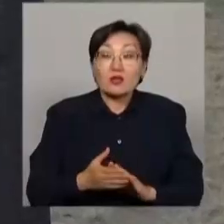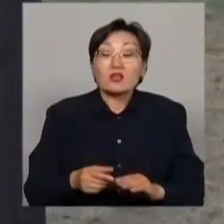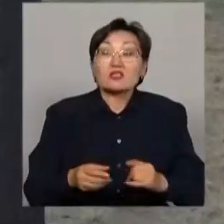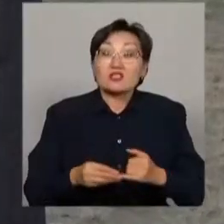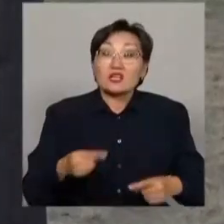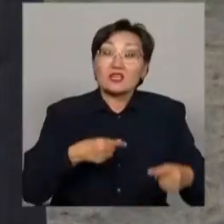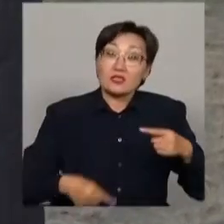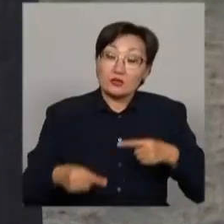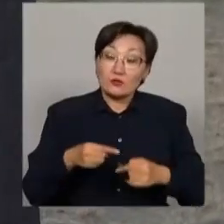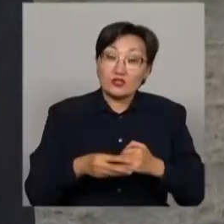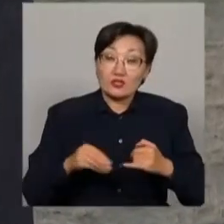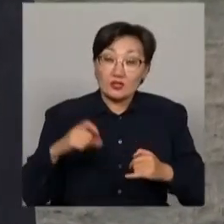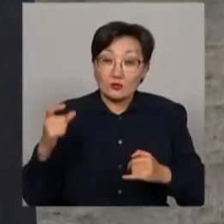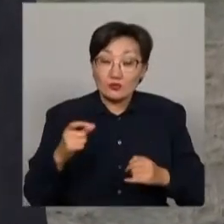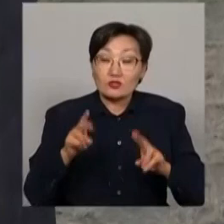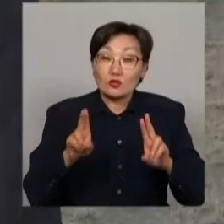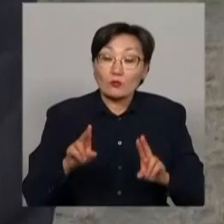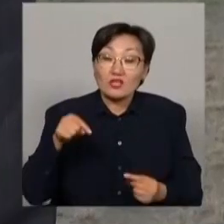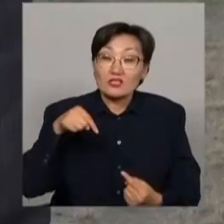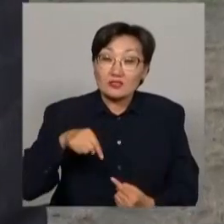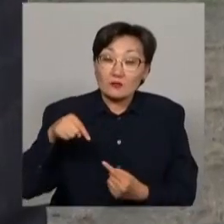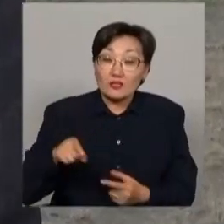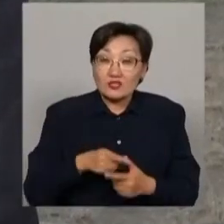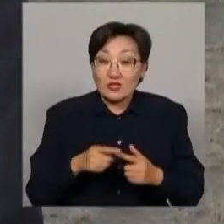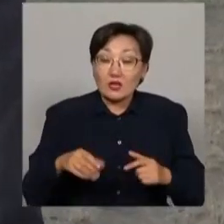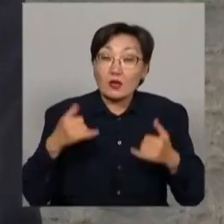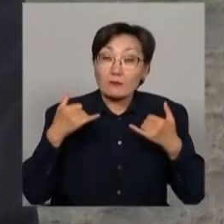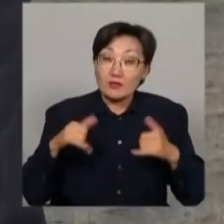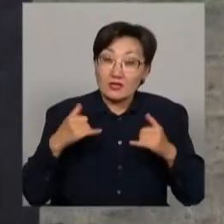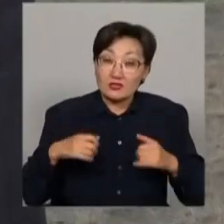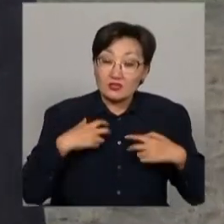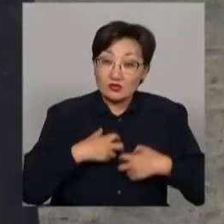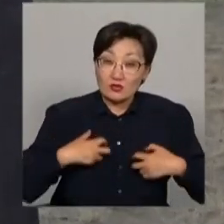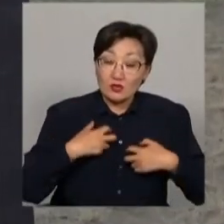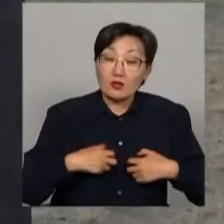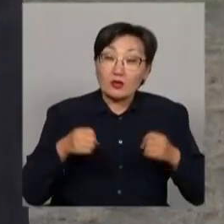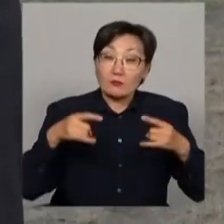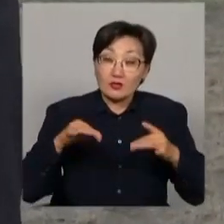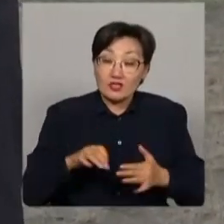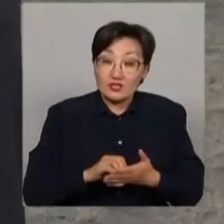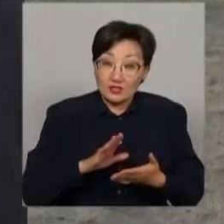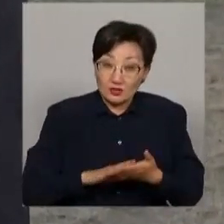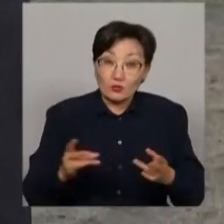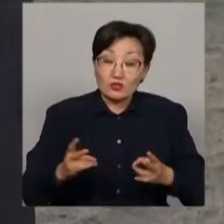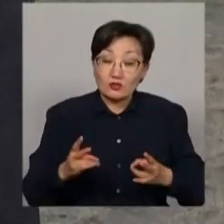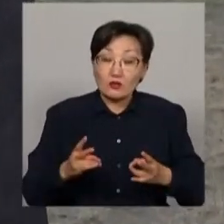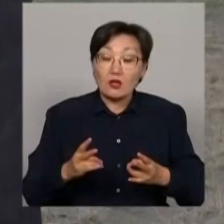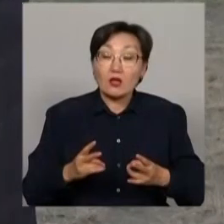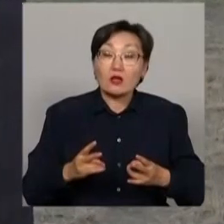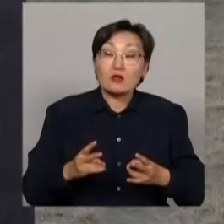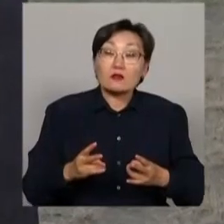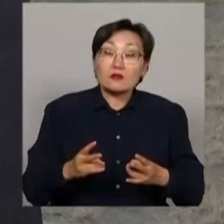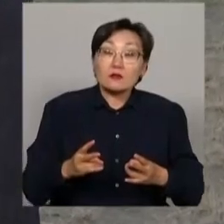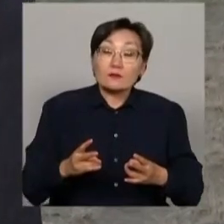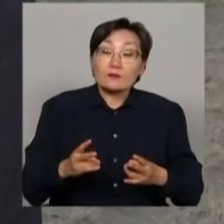Жердің иесі өзінің жаңа нормаларға сәйкес или малын жаңа базаға тіркеу керек, ИСЖ базасы дейді, өзінің мал жануарларының базасы